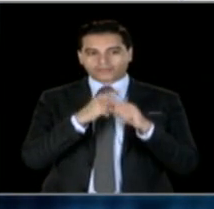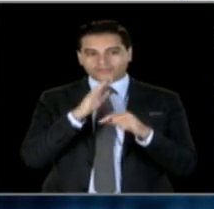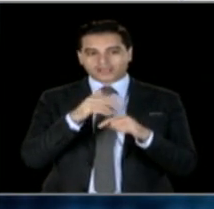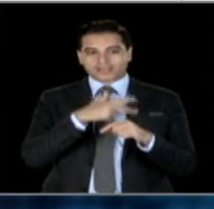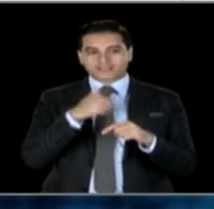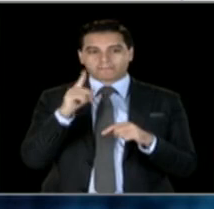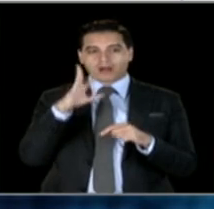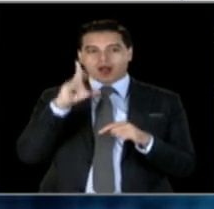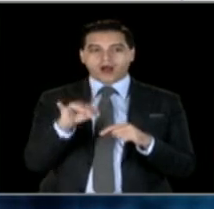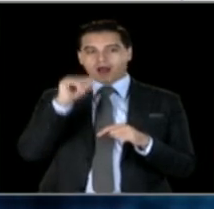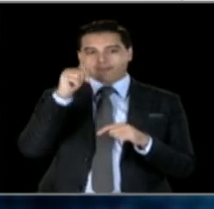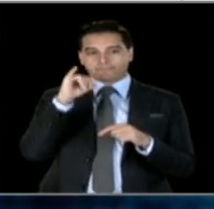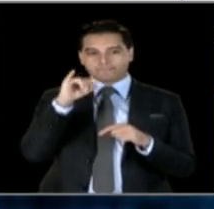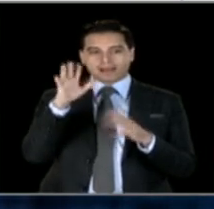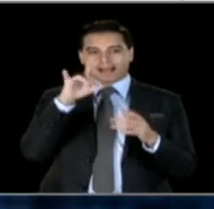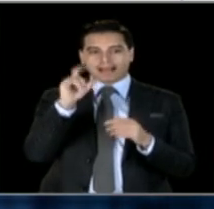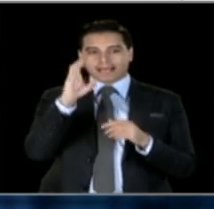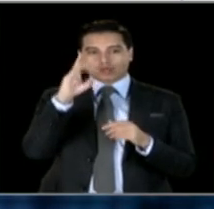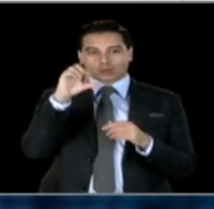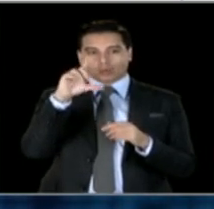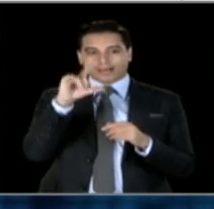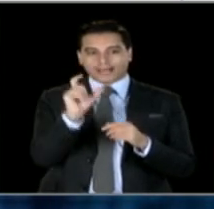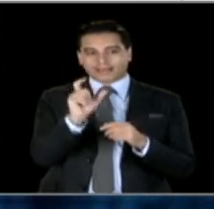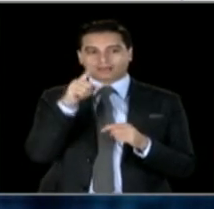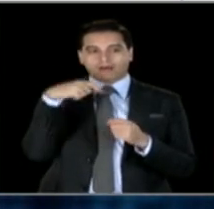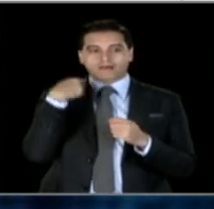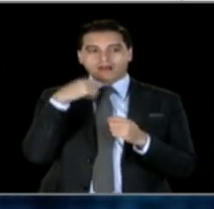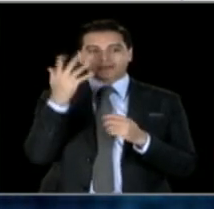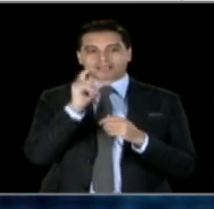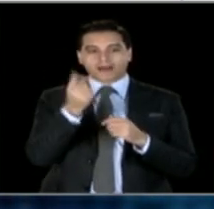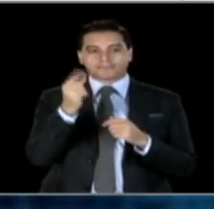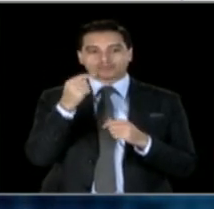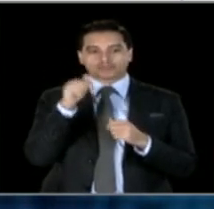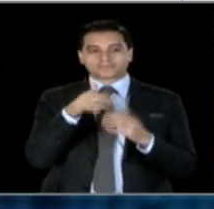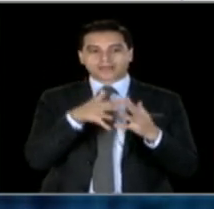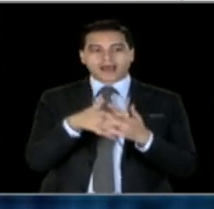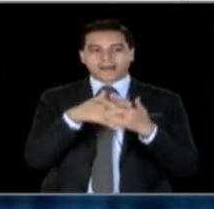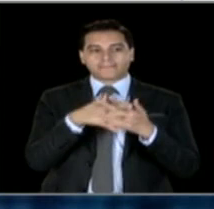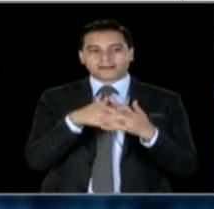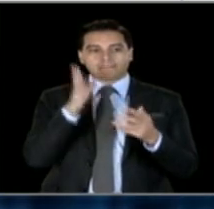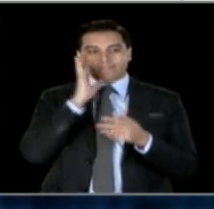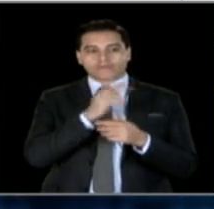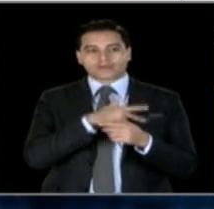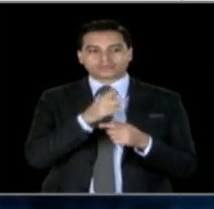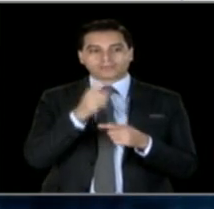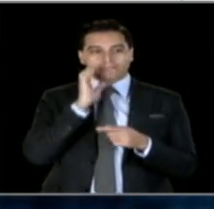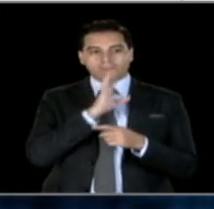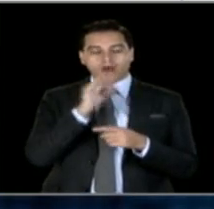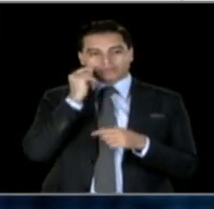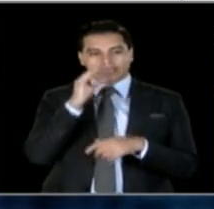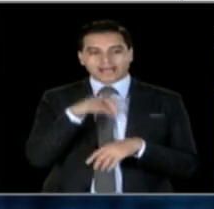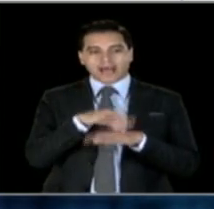إبراهام لينكولن هو الرئيس 15 للولايات المتحدة الأمريكية، ملقب